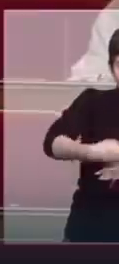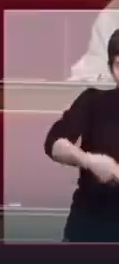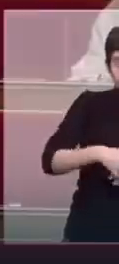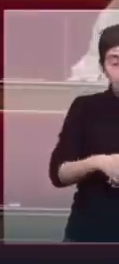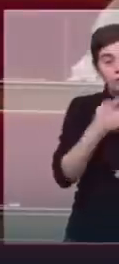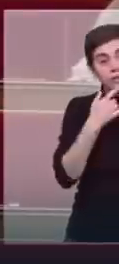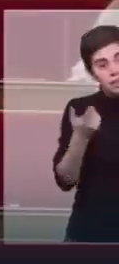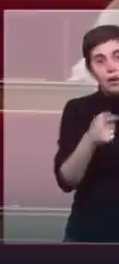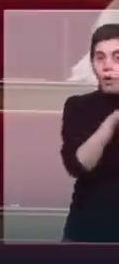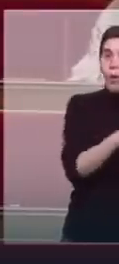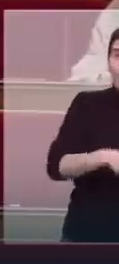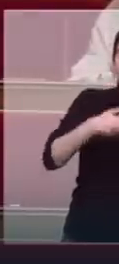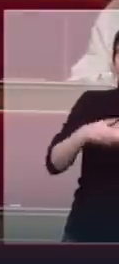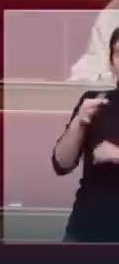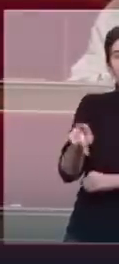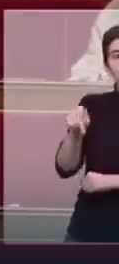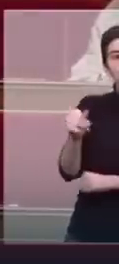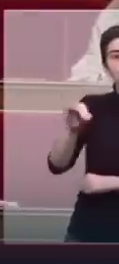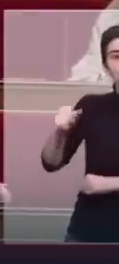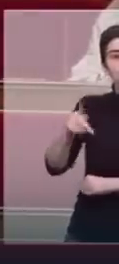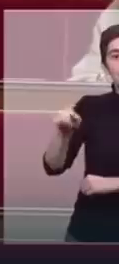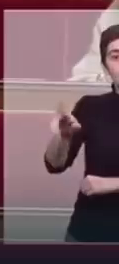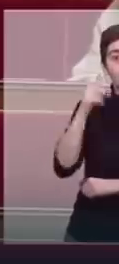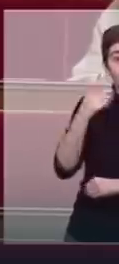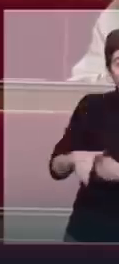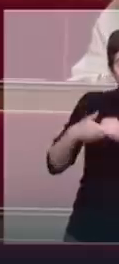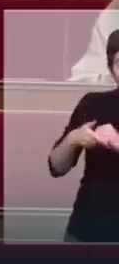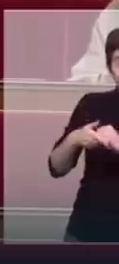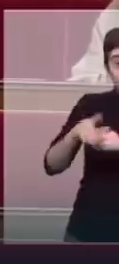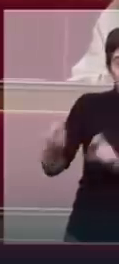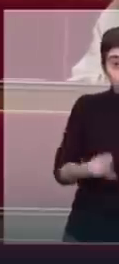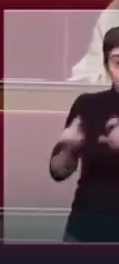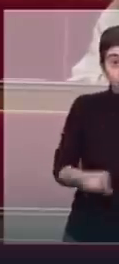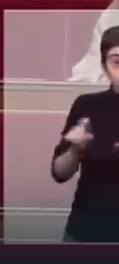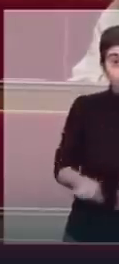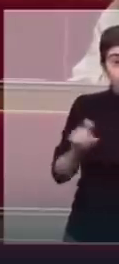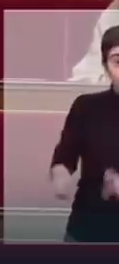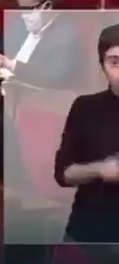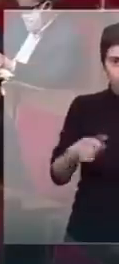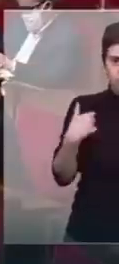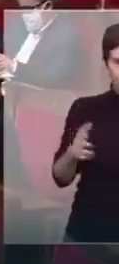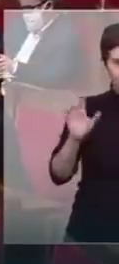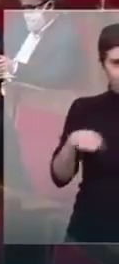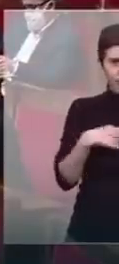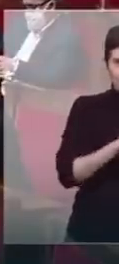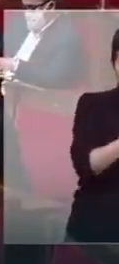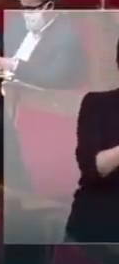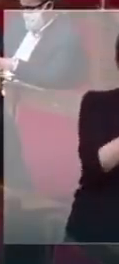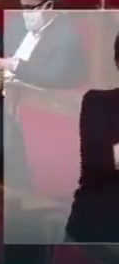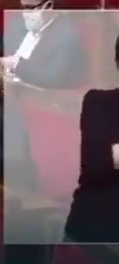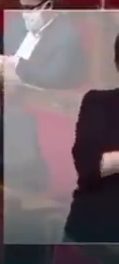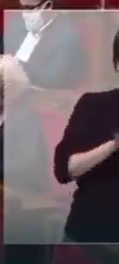leur vaccin en flacon. Où est la souveraineté ? Nous vous exhortons depuis le début d'associer à la stratégie vaccinale une stratégie